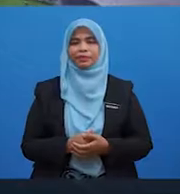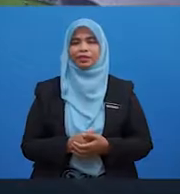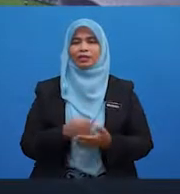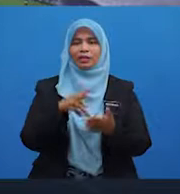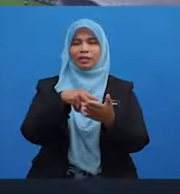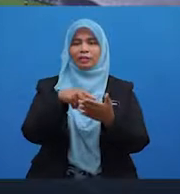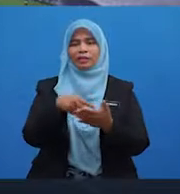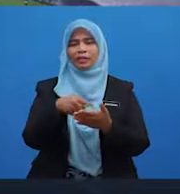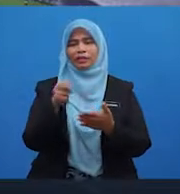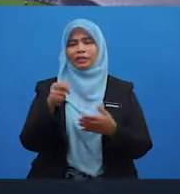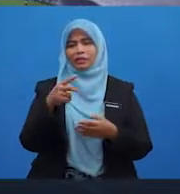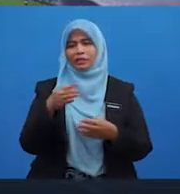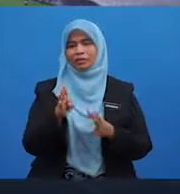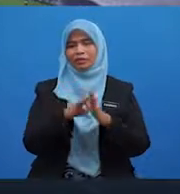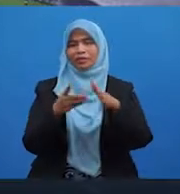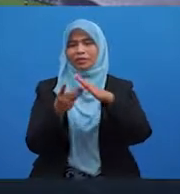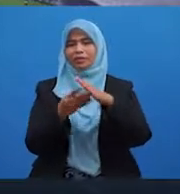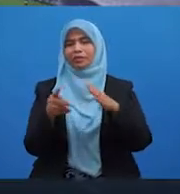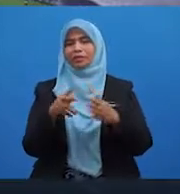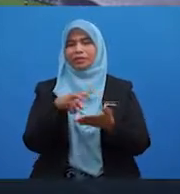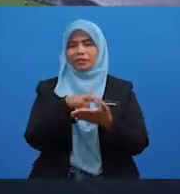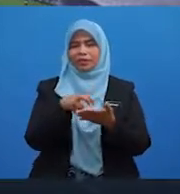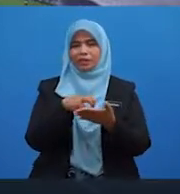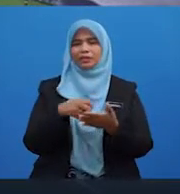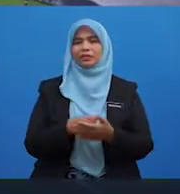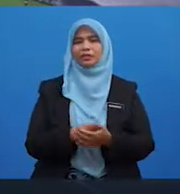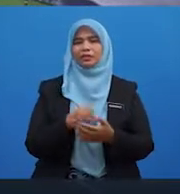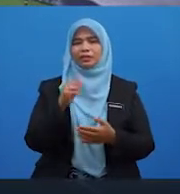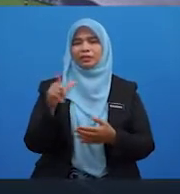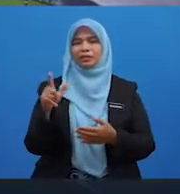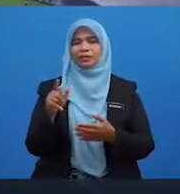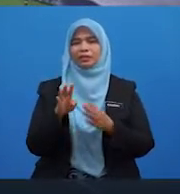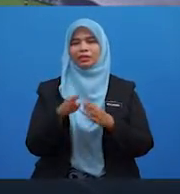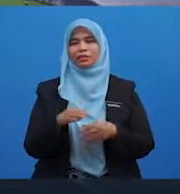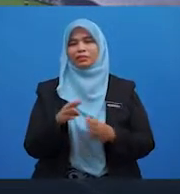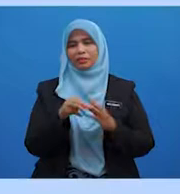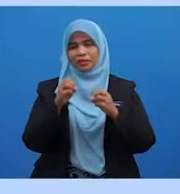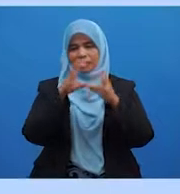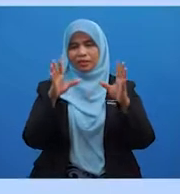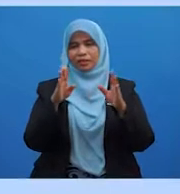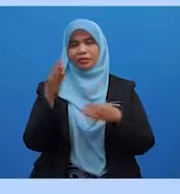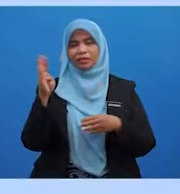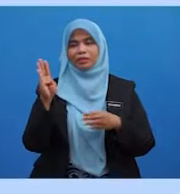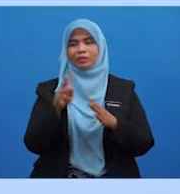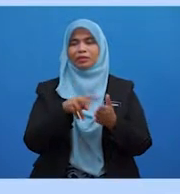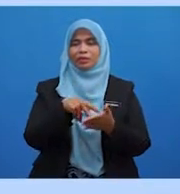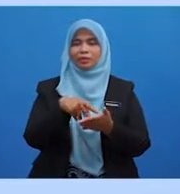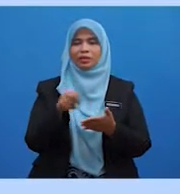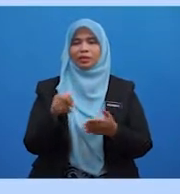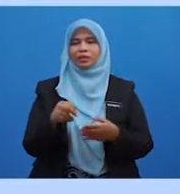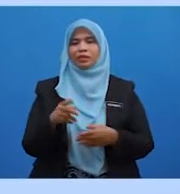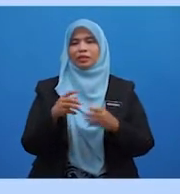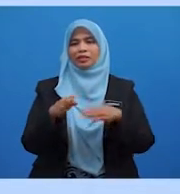Kebangkitan berdasarkan kajian oleh Wan pada tahun 1997 menyatakan bahawa kebangkitan adalah